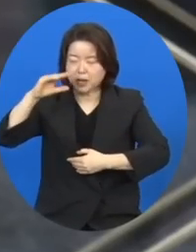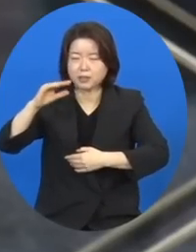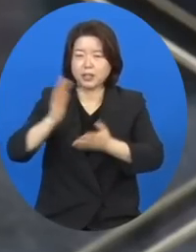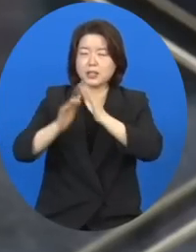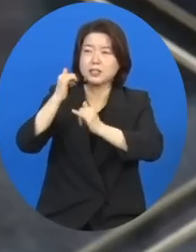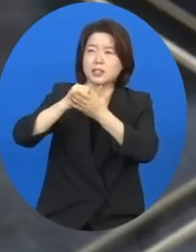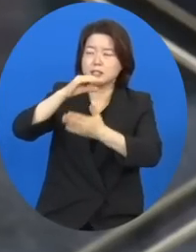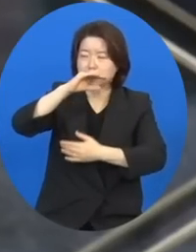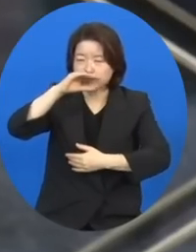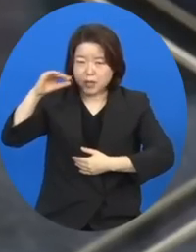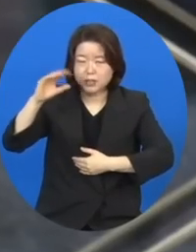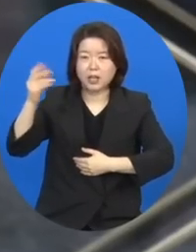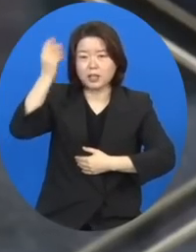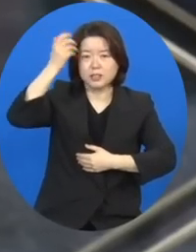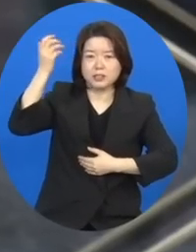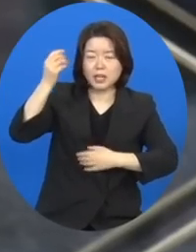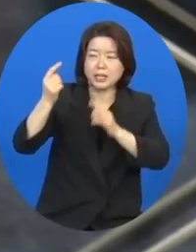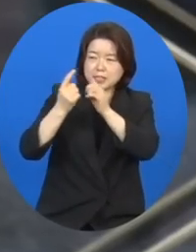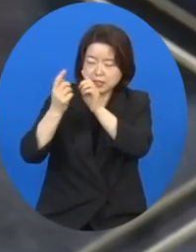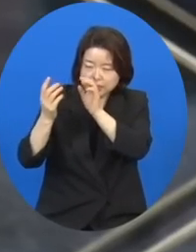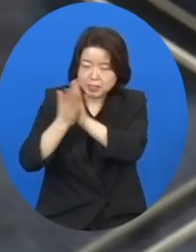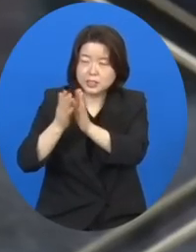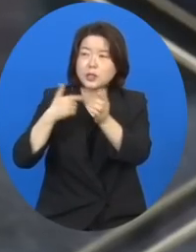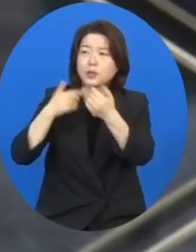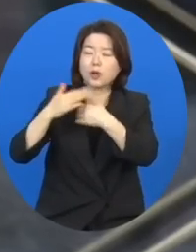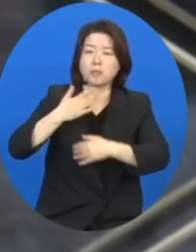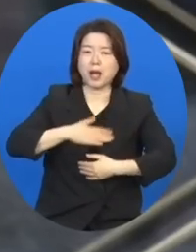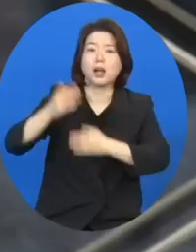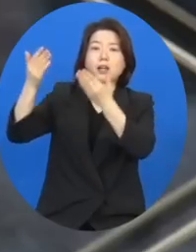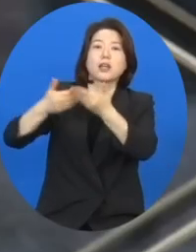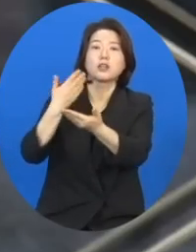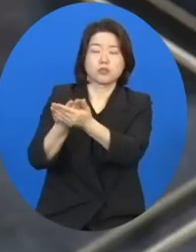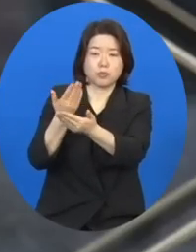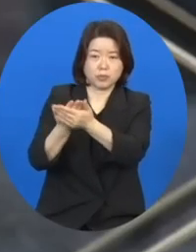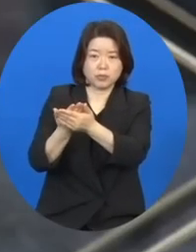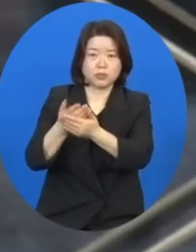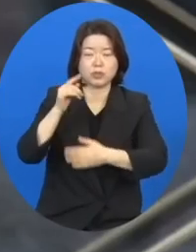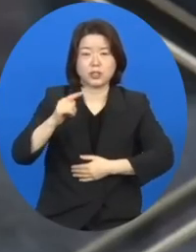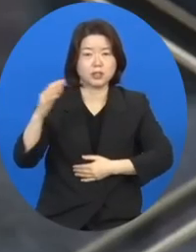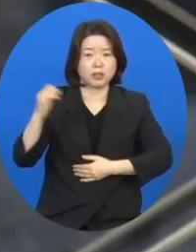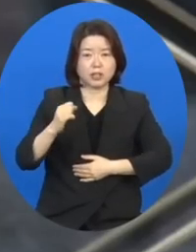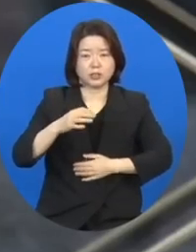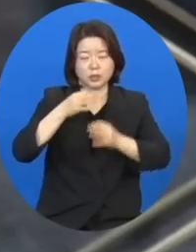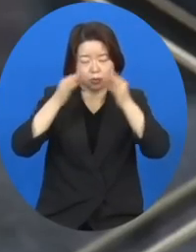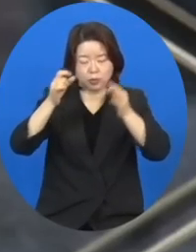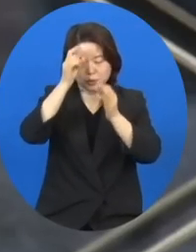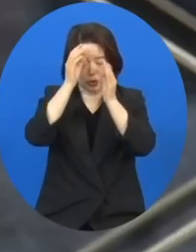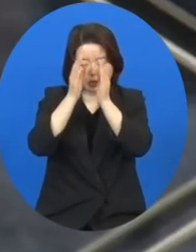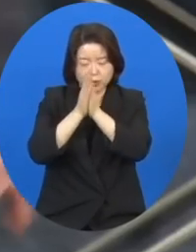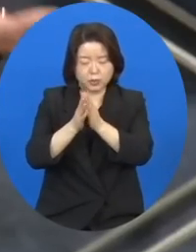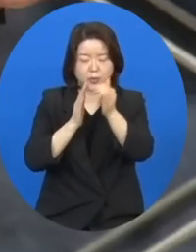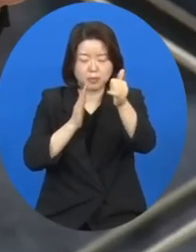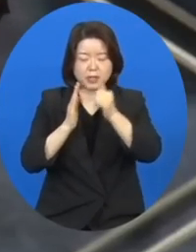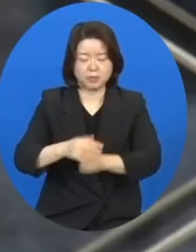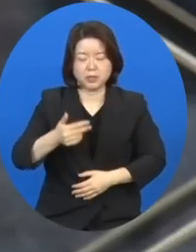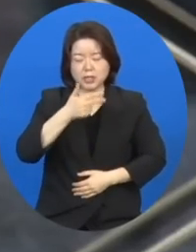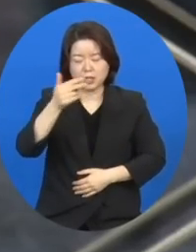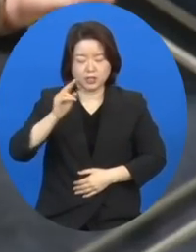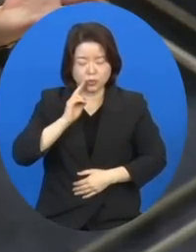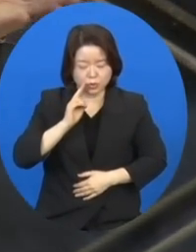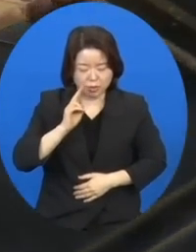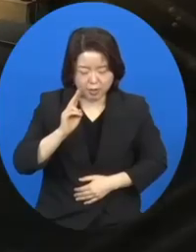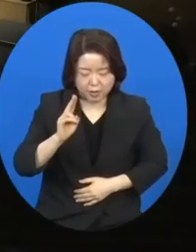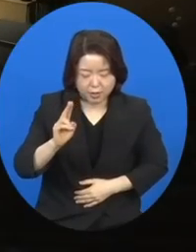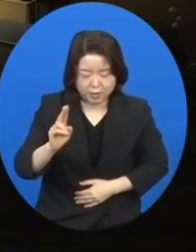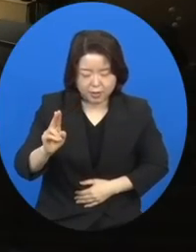그 성령님을 직접 알게 하여 주시옵소서. 이것을 위해 우리 통성으로 한번 주여 한번 외치고 기도하겠습니다.